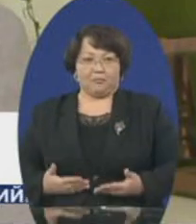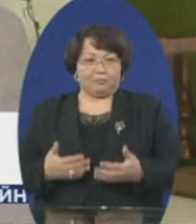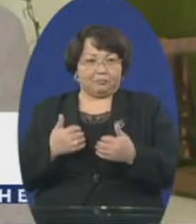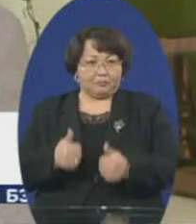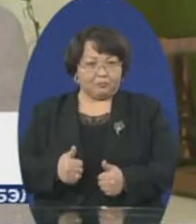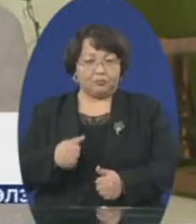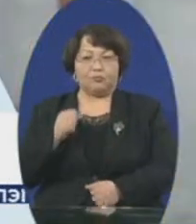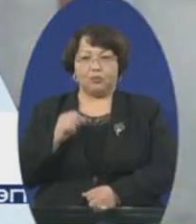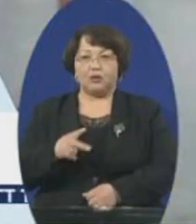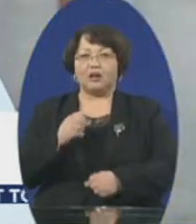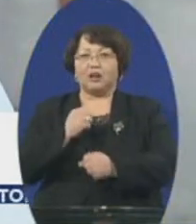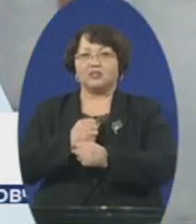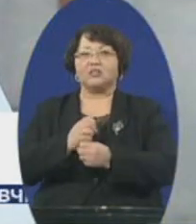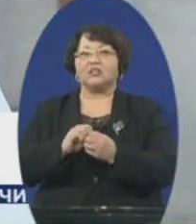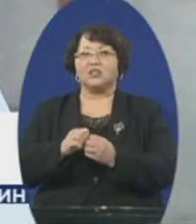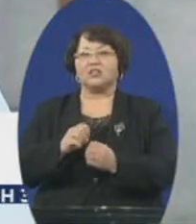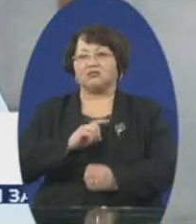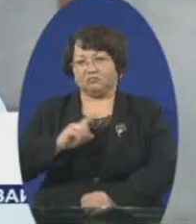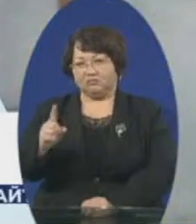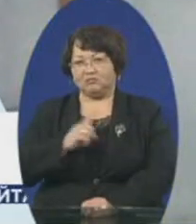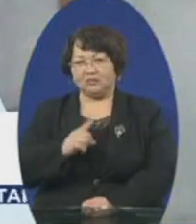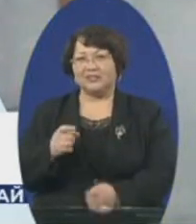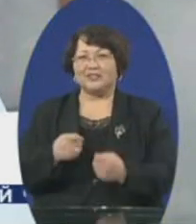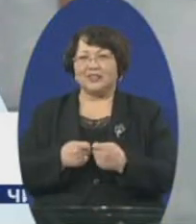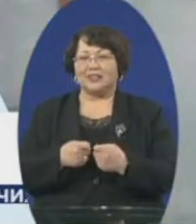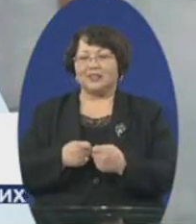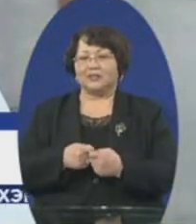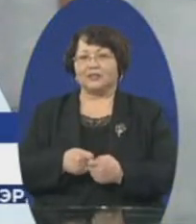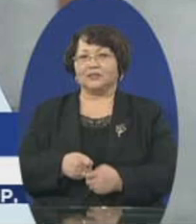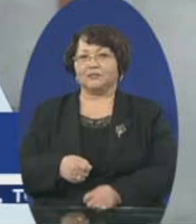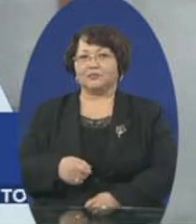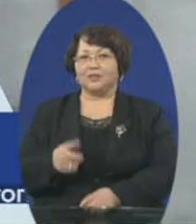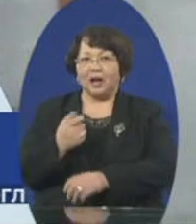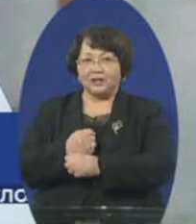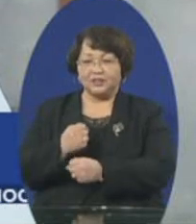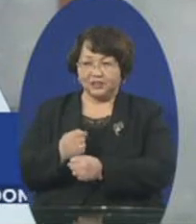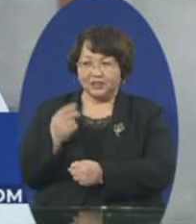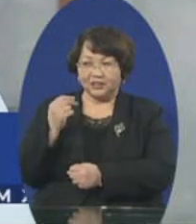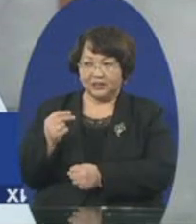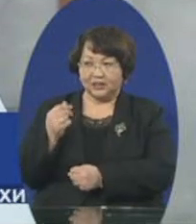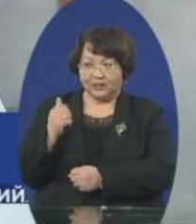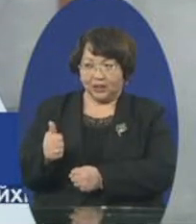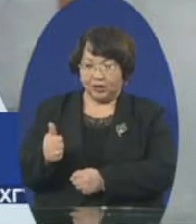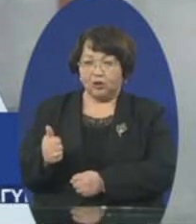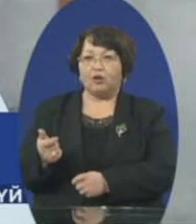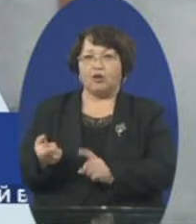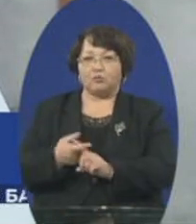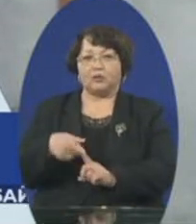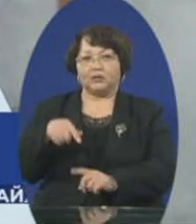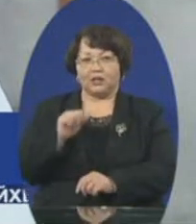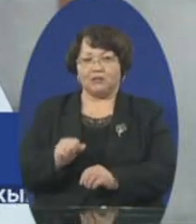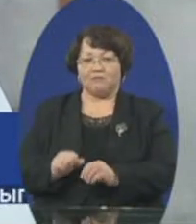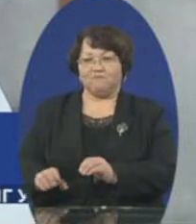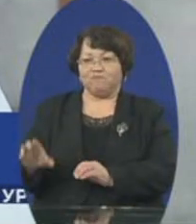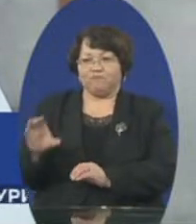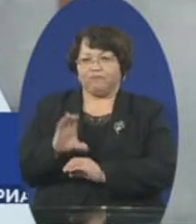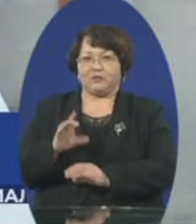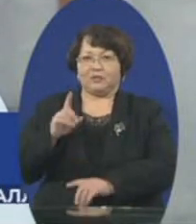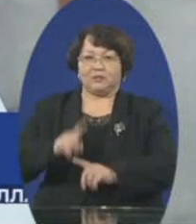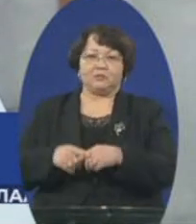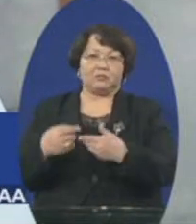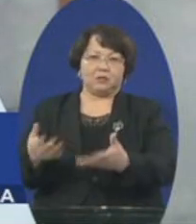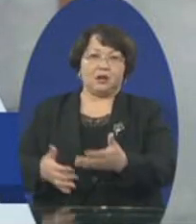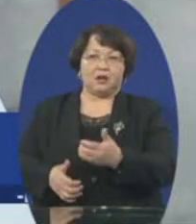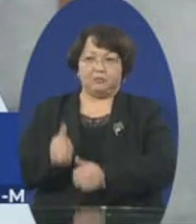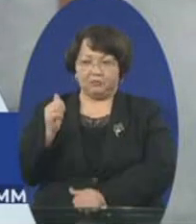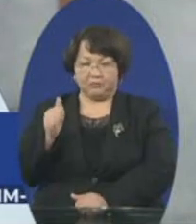ажлыг хиймээр байна. Энэ гүйцэтгэлийн санхүүжилт дээр одоо цалингаа одоо маш сайн нэмж байгаа газрууд байх нь байна. Ололттой тал байна,